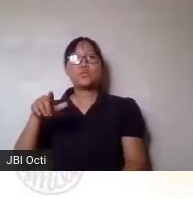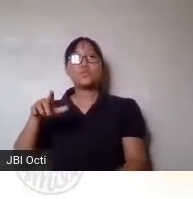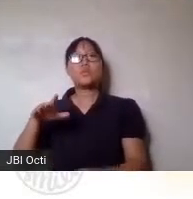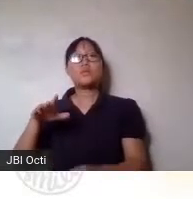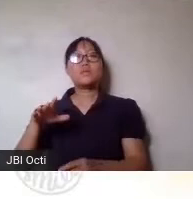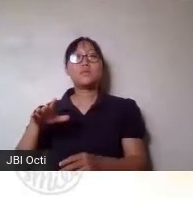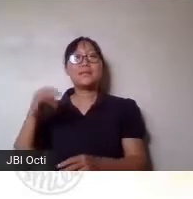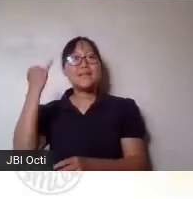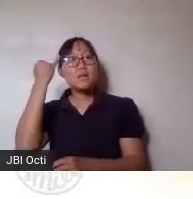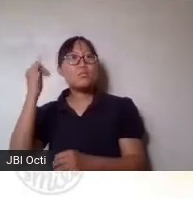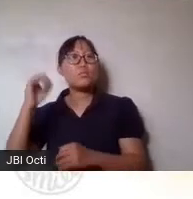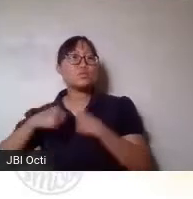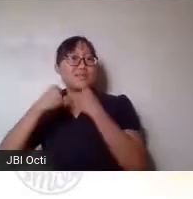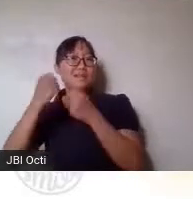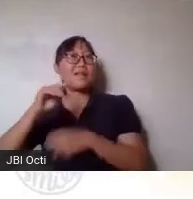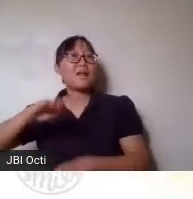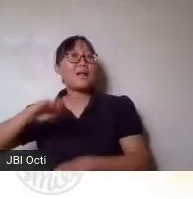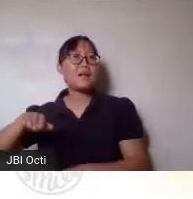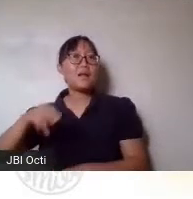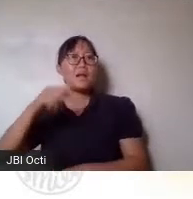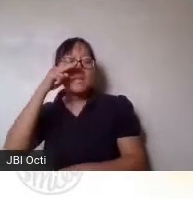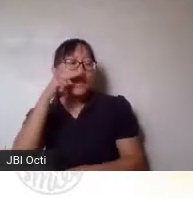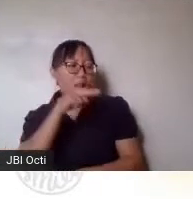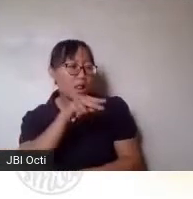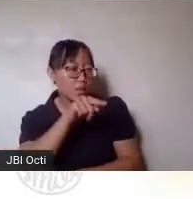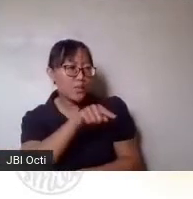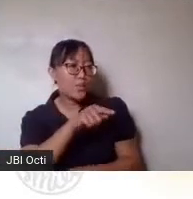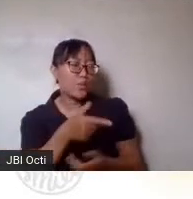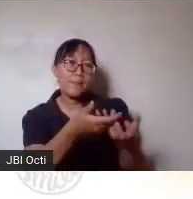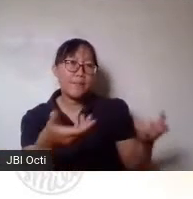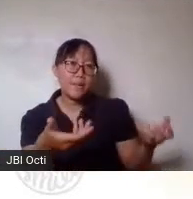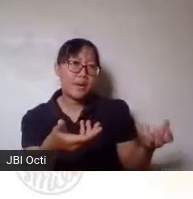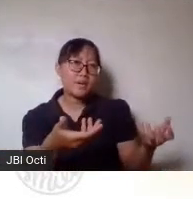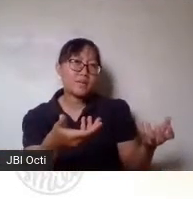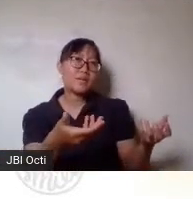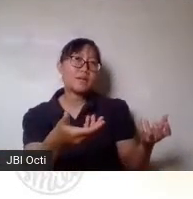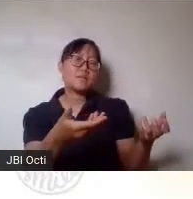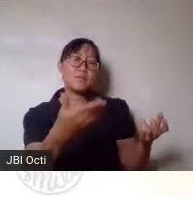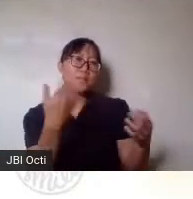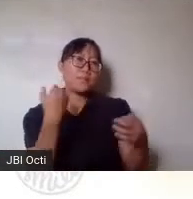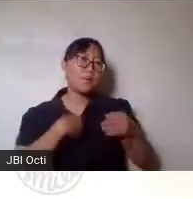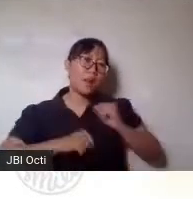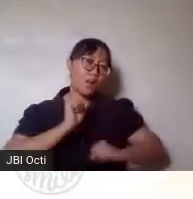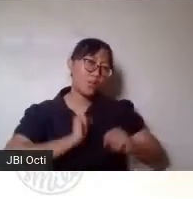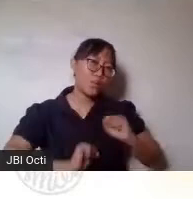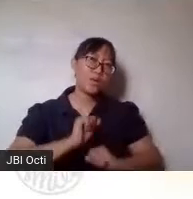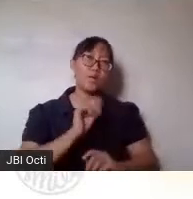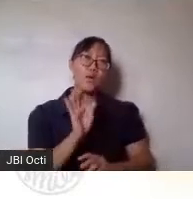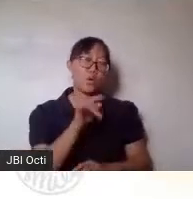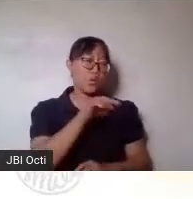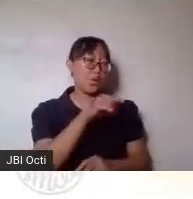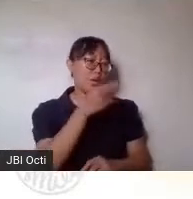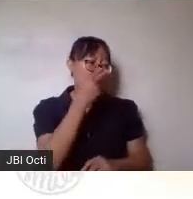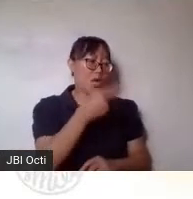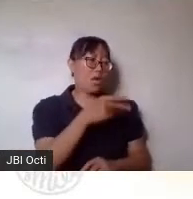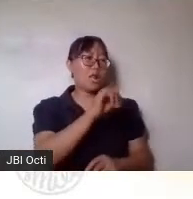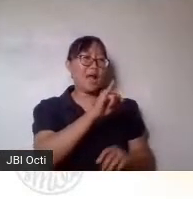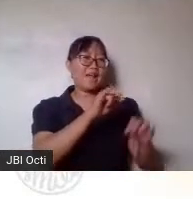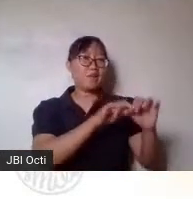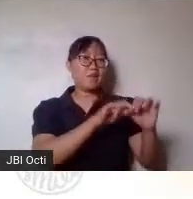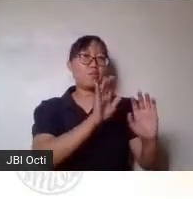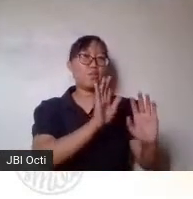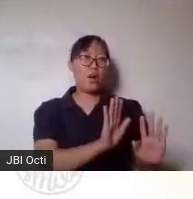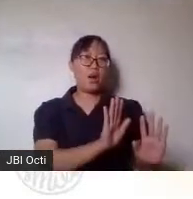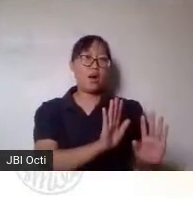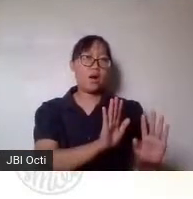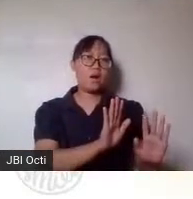kemudian dikorelasikan tidak hanya dengan diagnosisnya tapi kemungkinan IQ yang dimiliki pada kasus yang